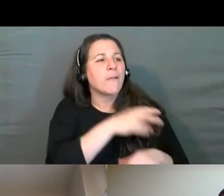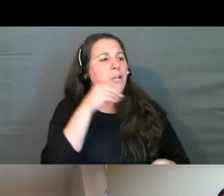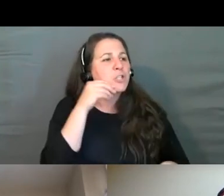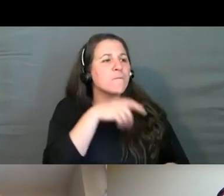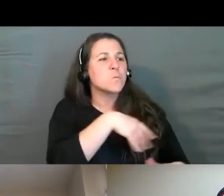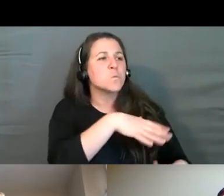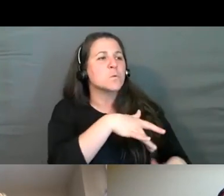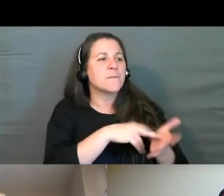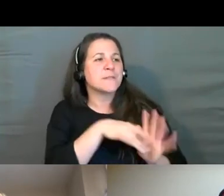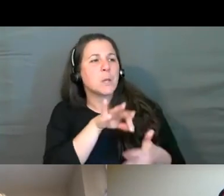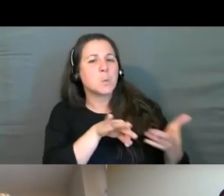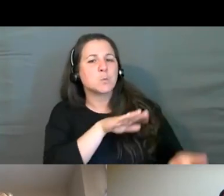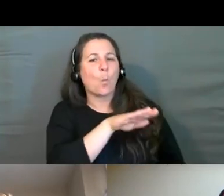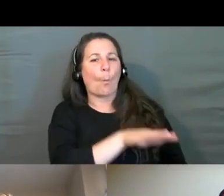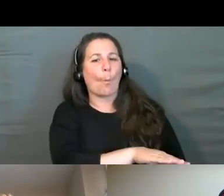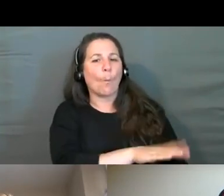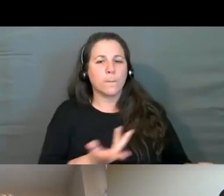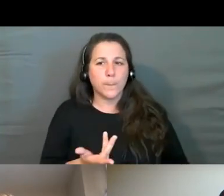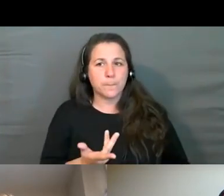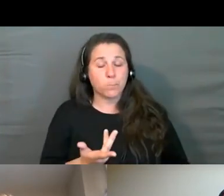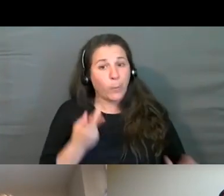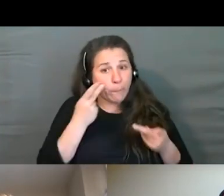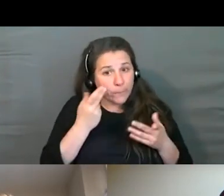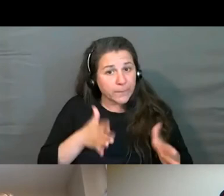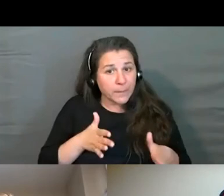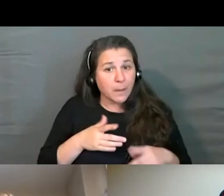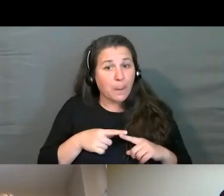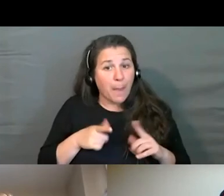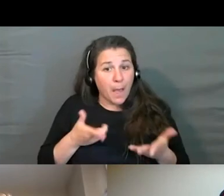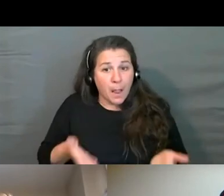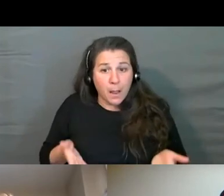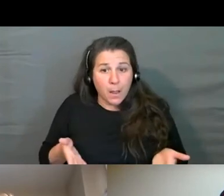vu. Par contre, actuellement,